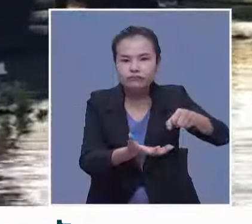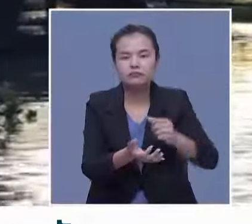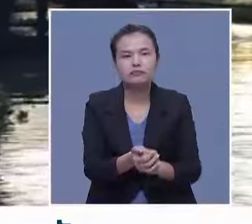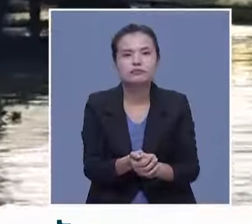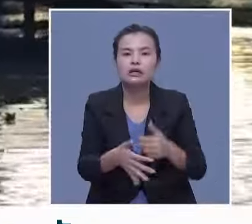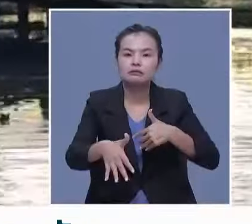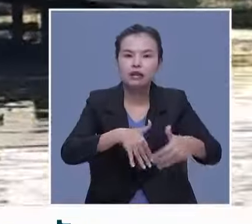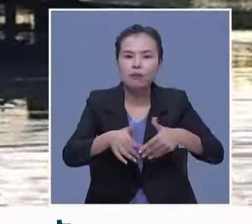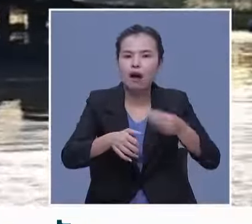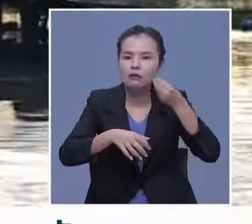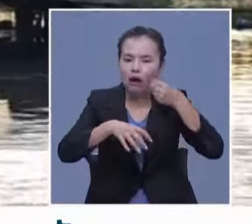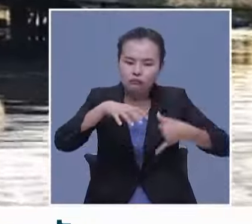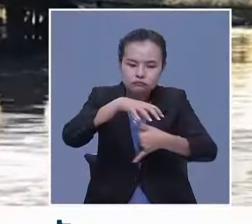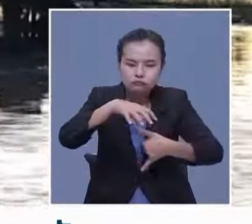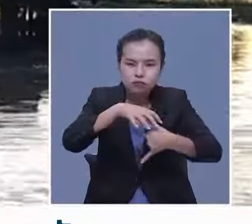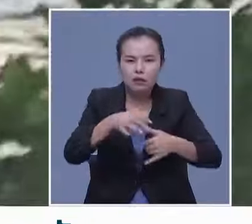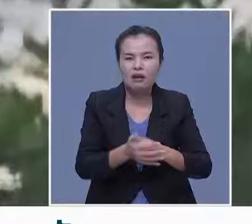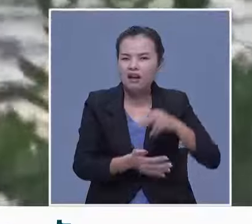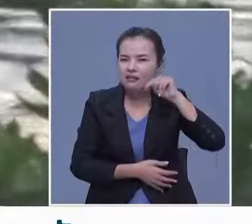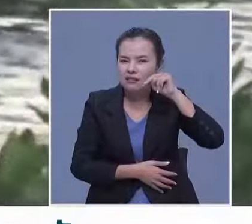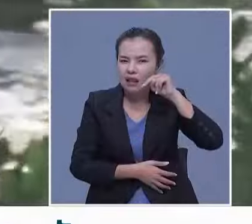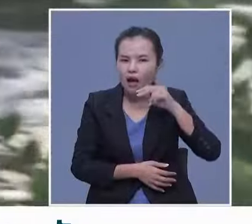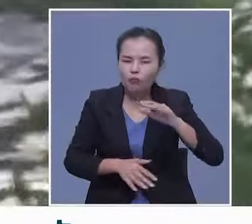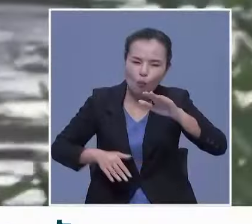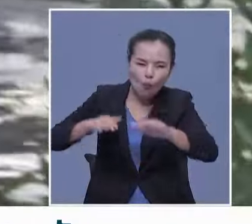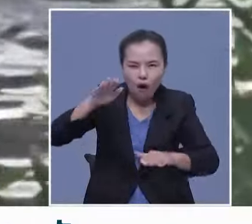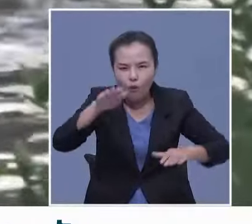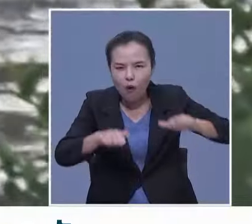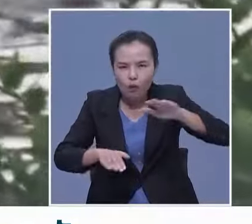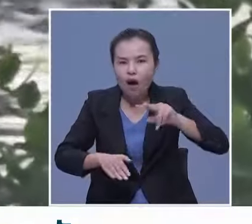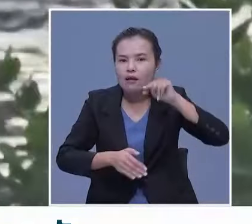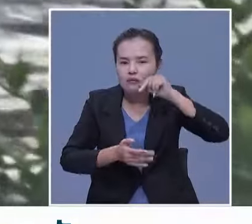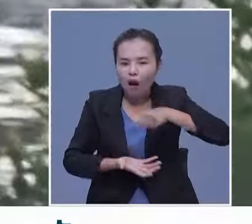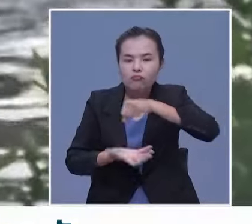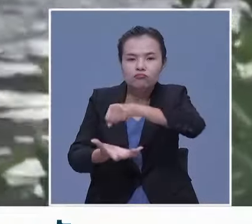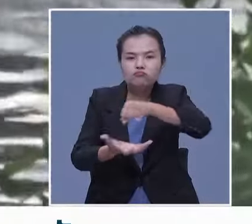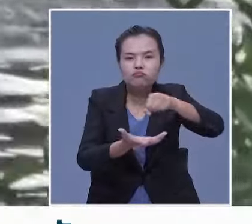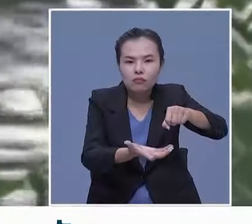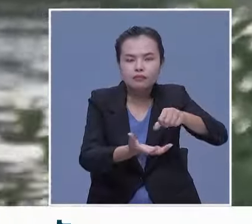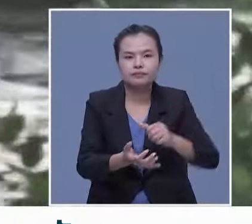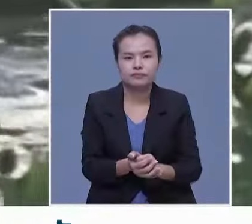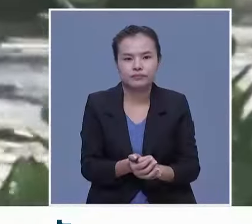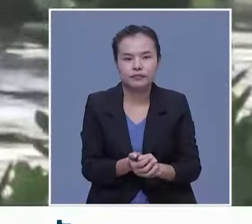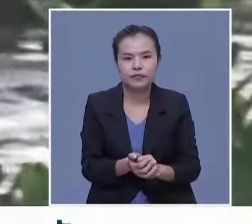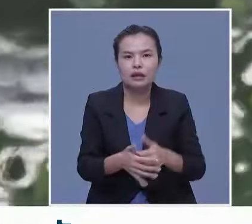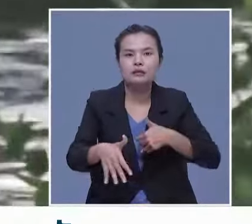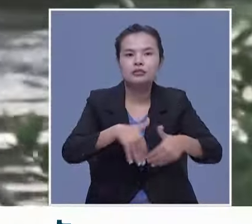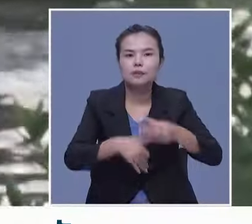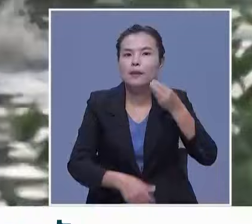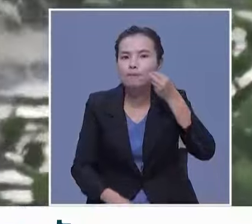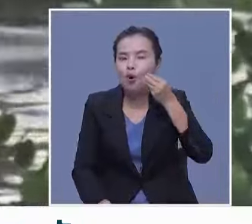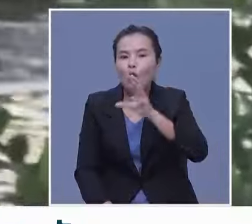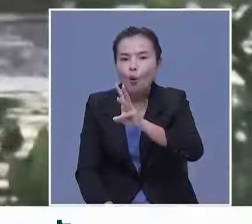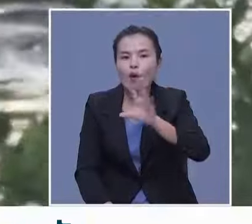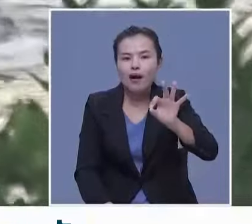ได้นะครับโดยเจ้าหน้าที่คู้ภัยต้องลุยน้ำแล้วก็ไหว้น้ำนำน้ำดื่มเข้าไปให้รวมผู้ประสบภัยในพื้นที่หมู่ 6และหมู่